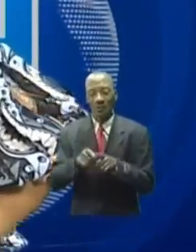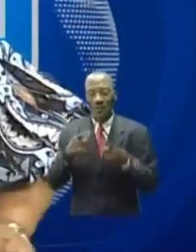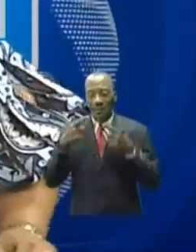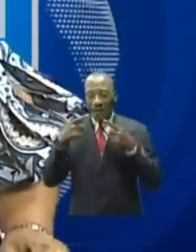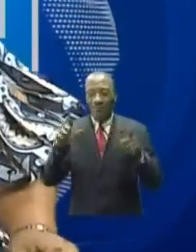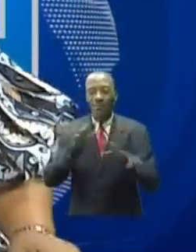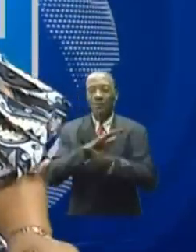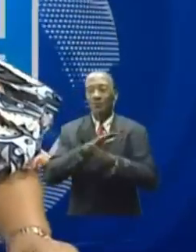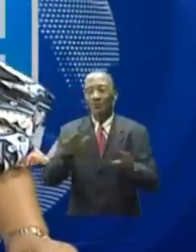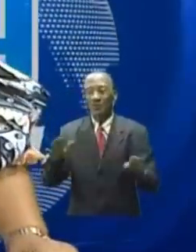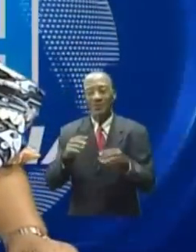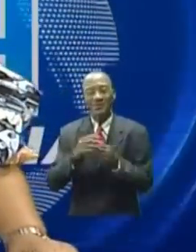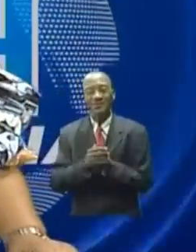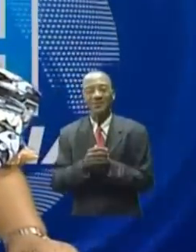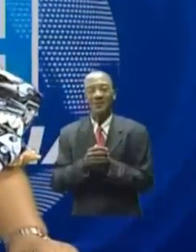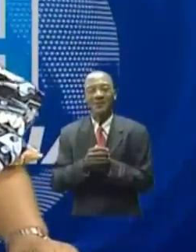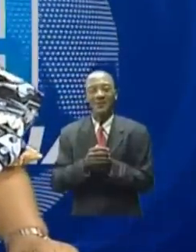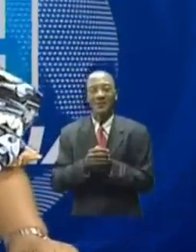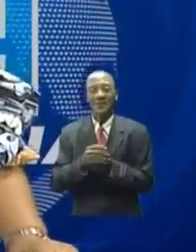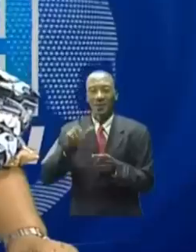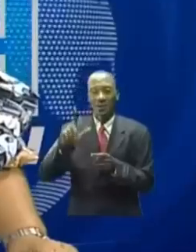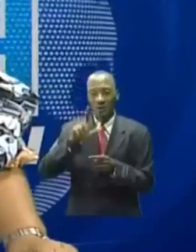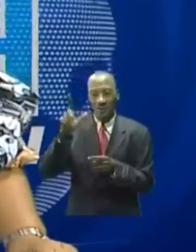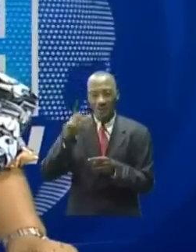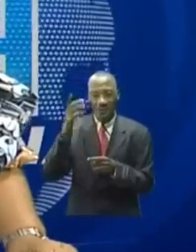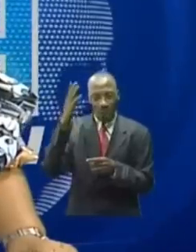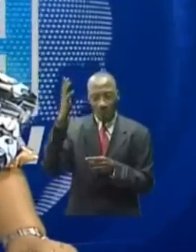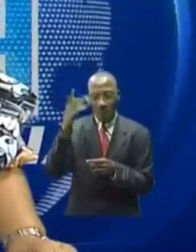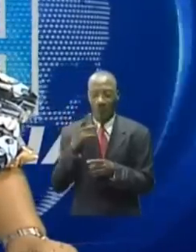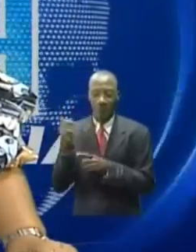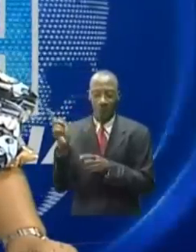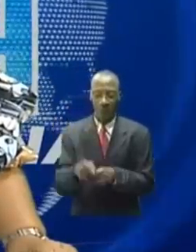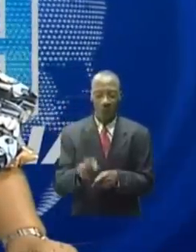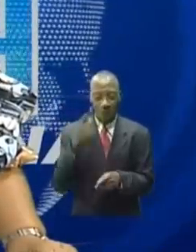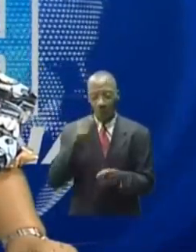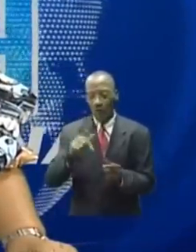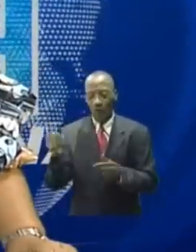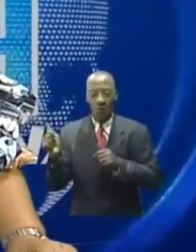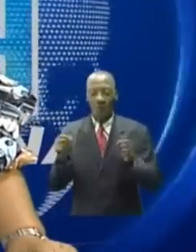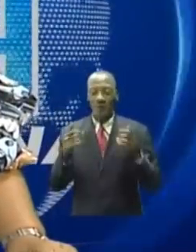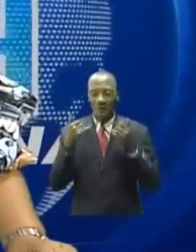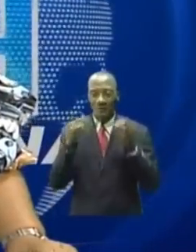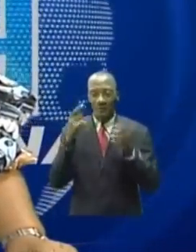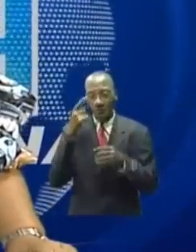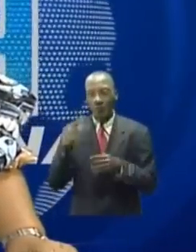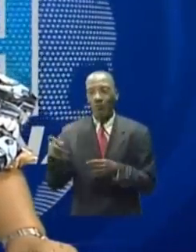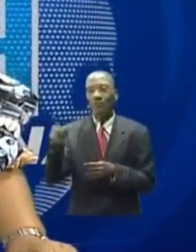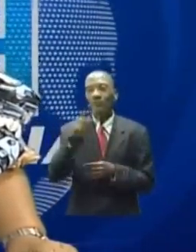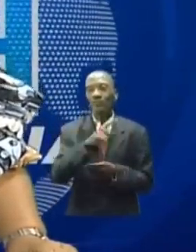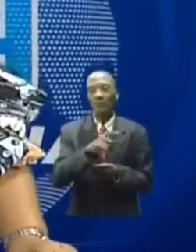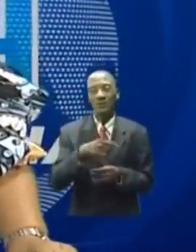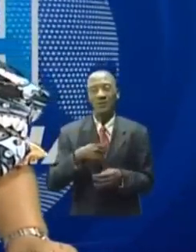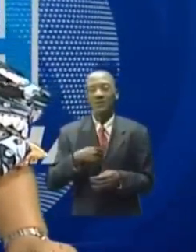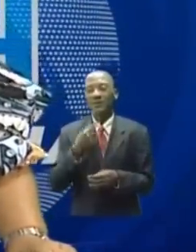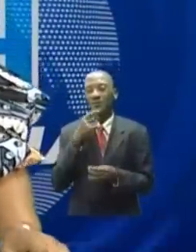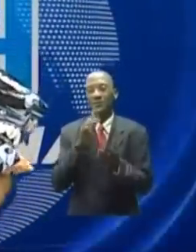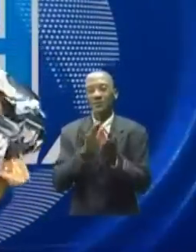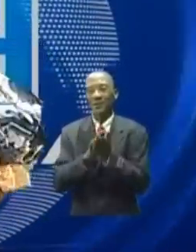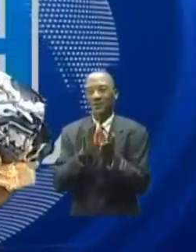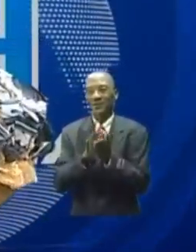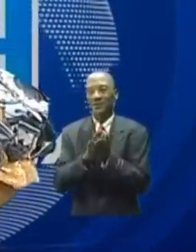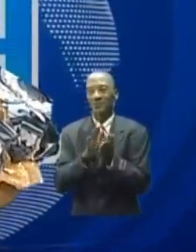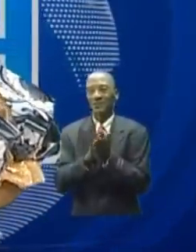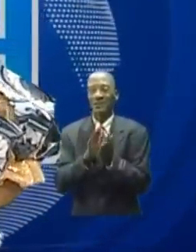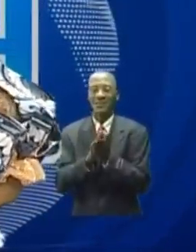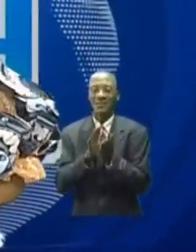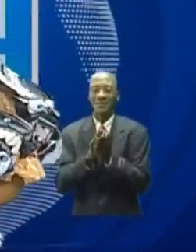Merci à vous qui nous suivez à Bruxelles, en Belgique et partout ailleurs sur satellite. Vous êtes sur la RTNC, l'actualité continue sur nos antennes. Retrouvez